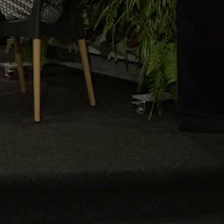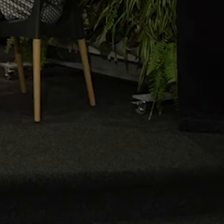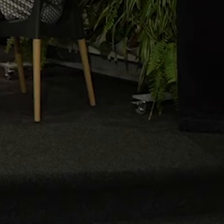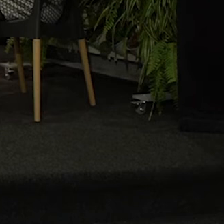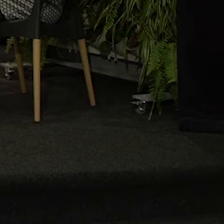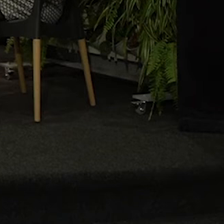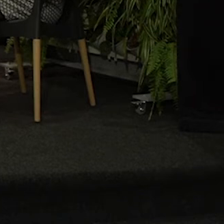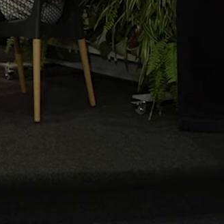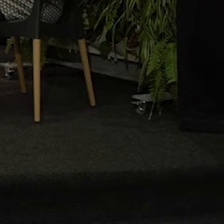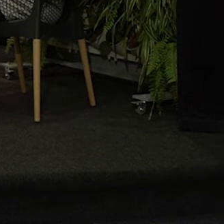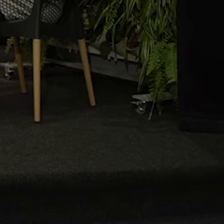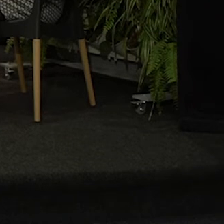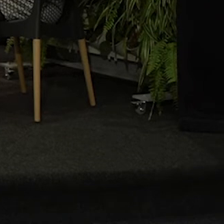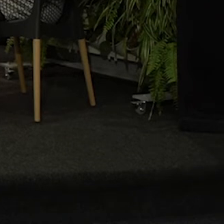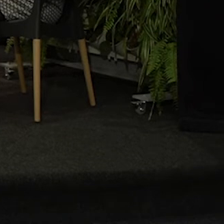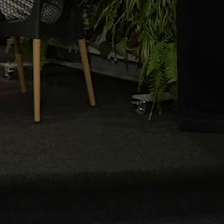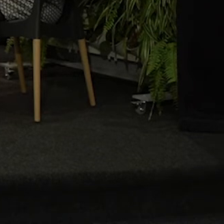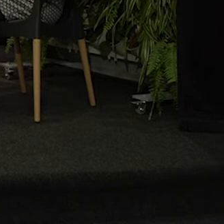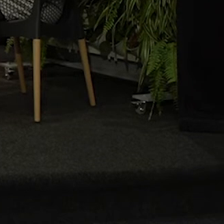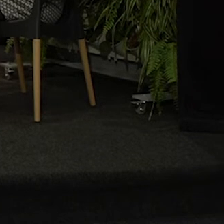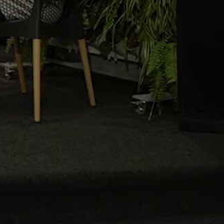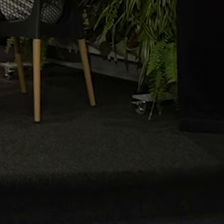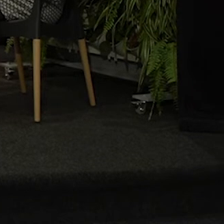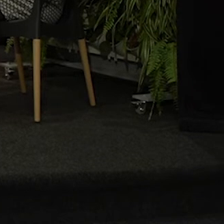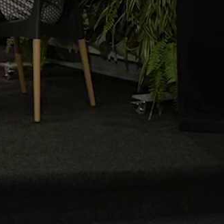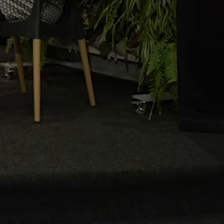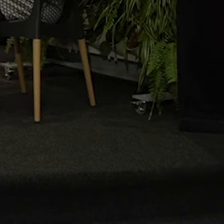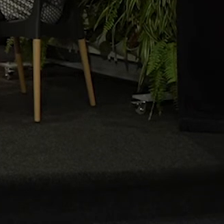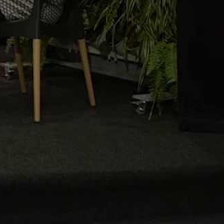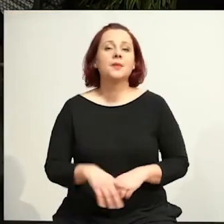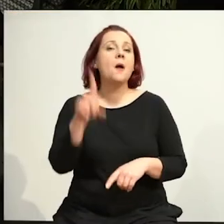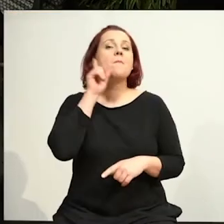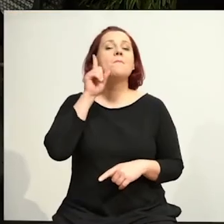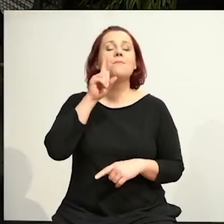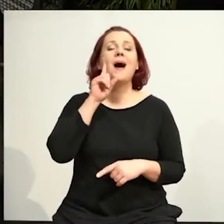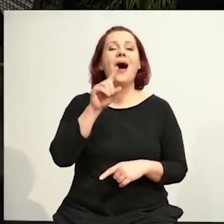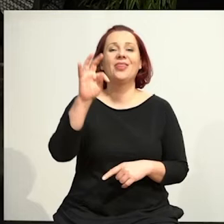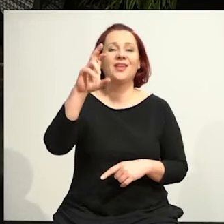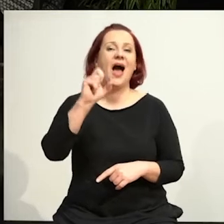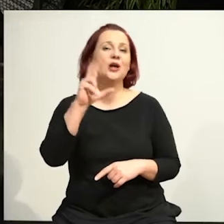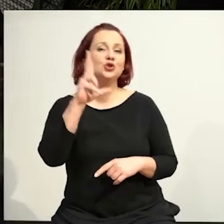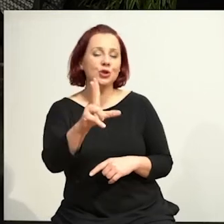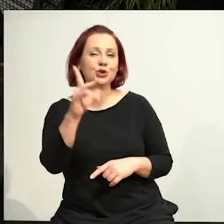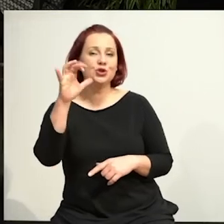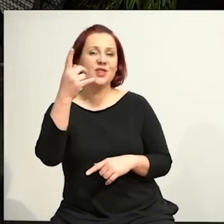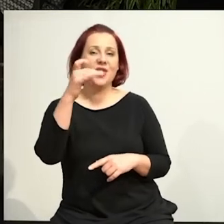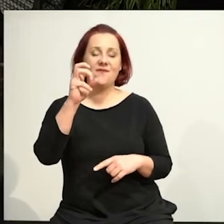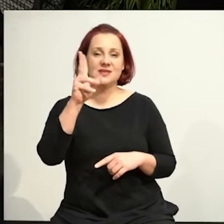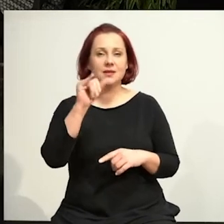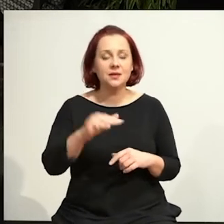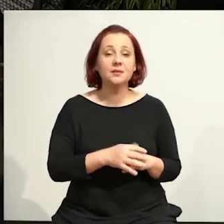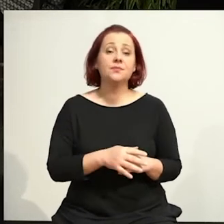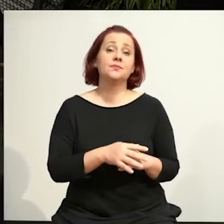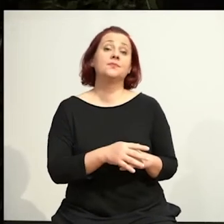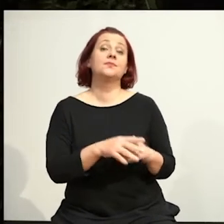który faktycznie w odbiorze jest trudny, ale na spotkaniu jest jakaś magia w czytaniu tej poezji. Ale to nas trochę prowadzi do refleksji na temat poezji w